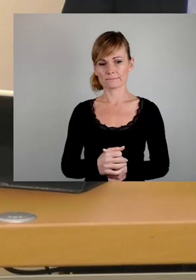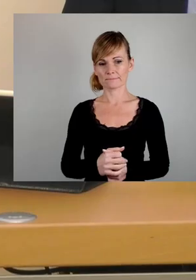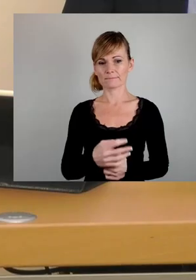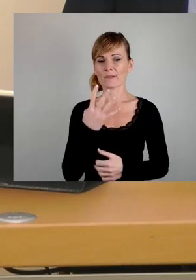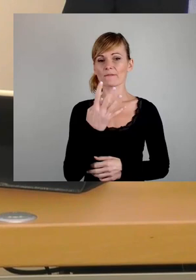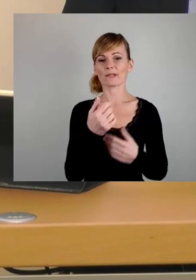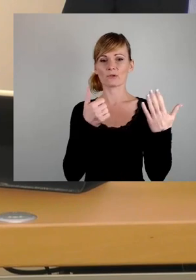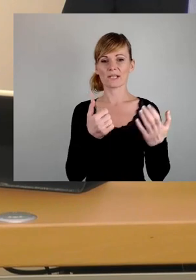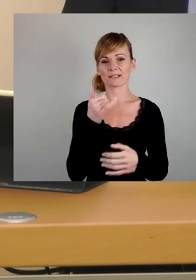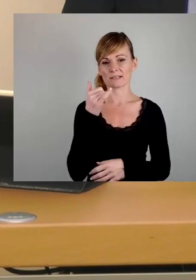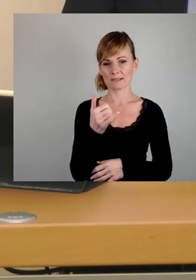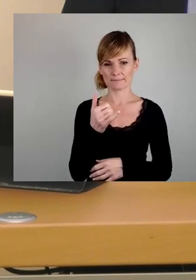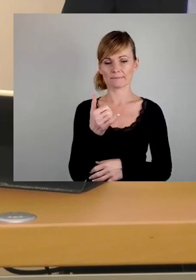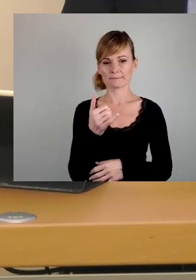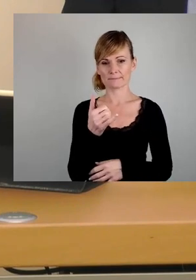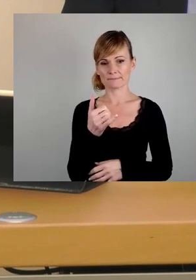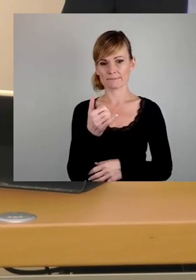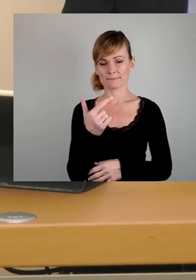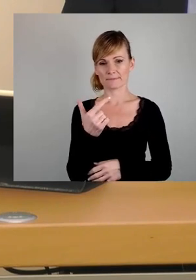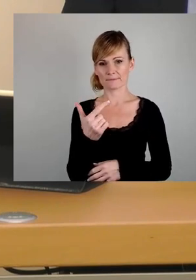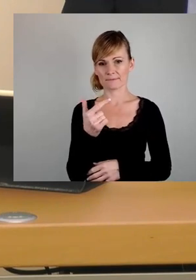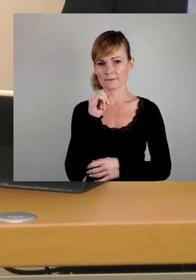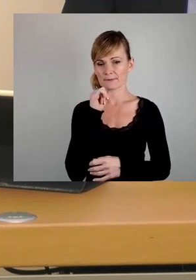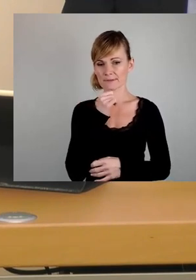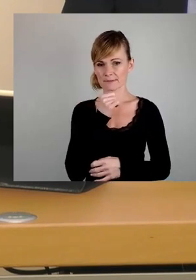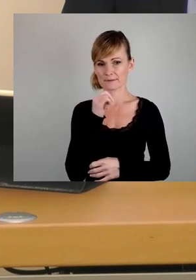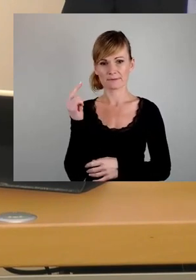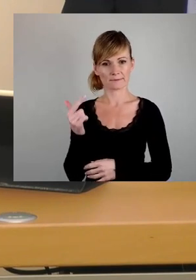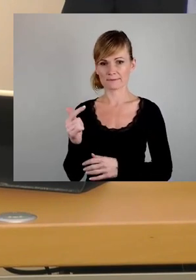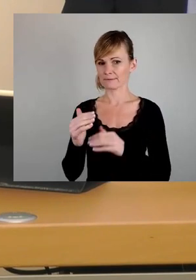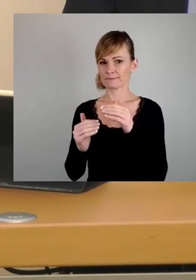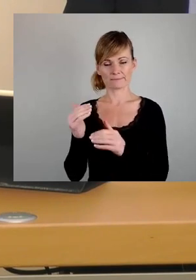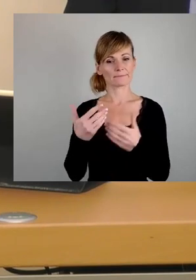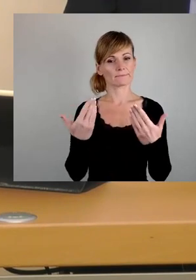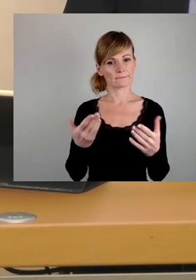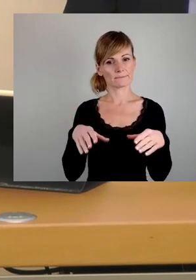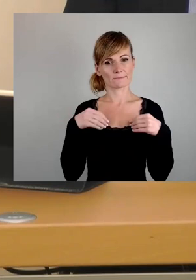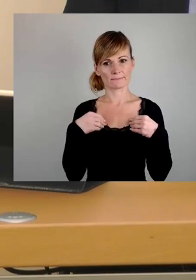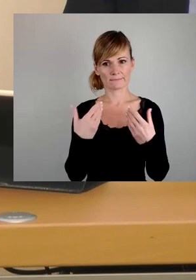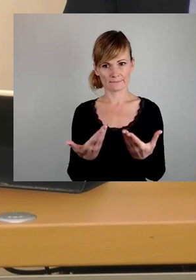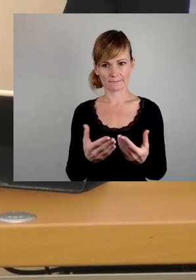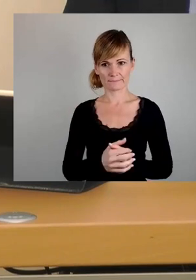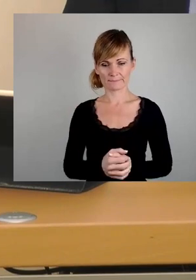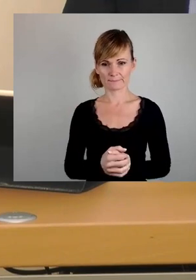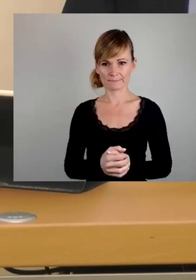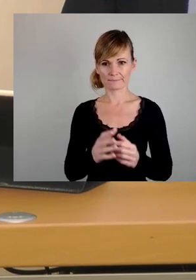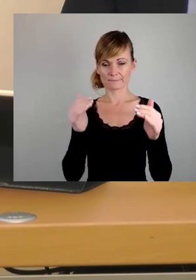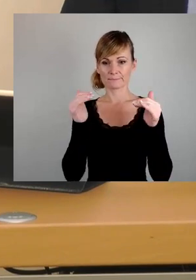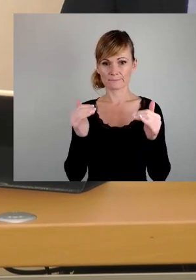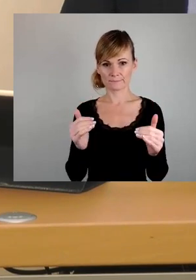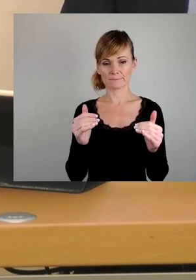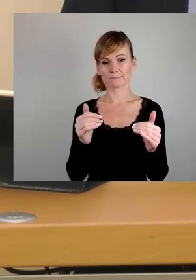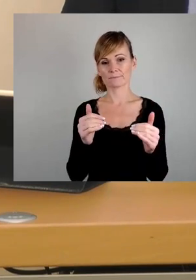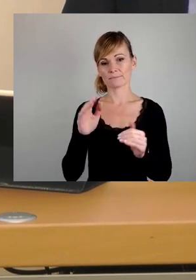Vierundsechzig Ja-Stimmen, 2 Nein-Stimmen, keine Enthaltung, damit so angenommen. Jetzt kommen wir zur